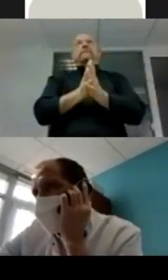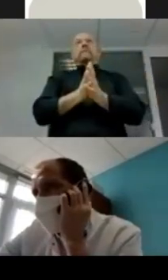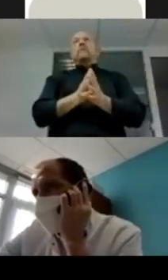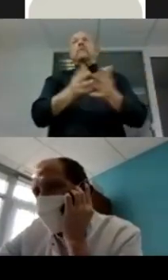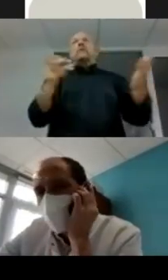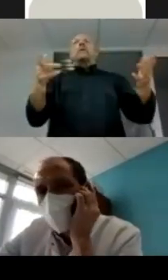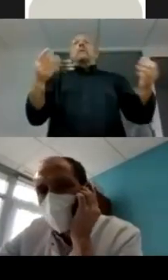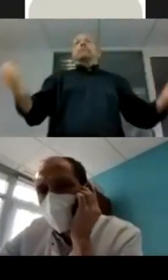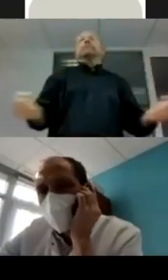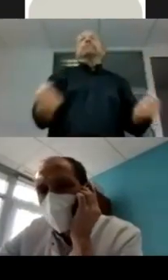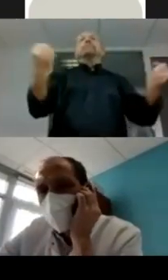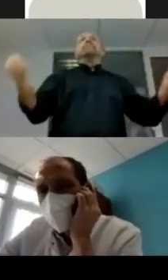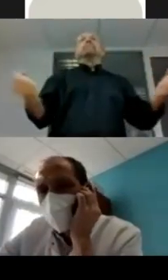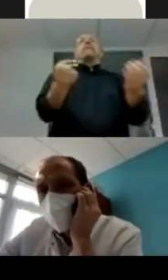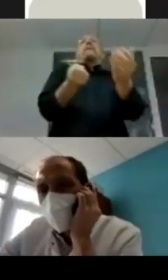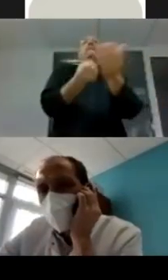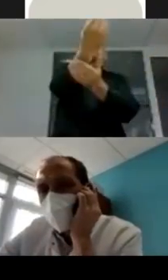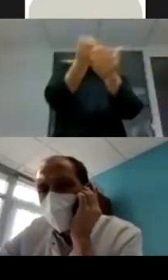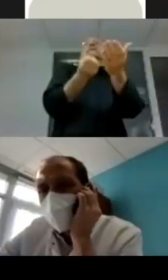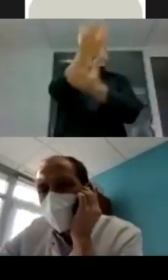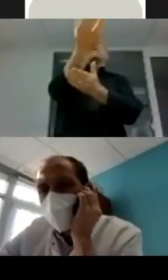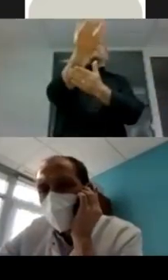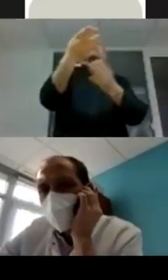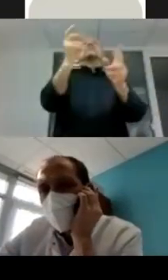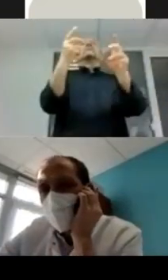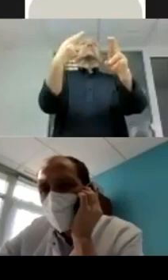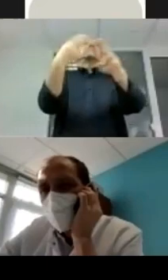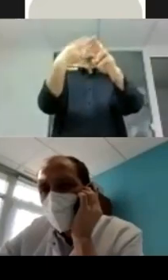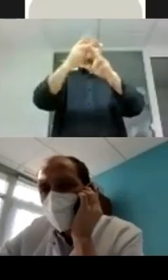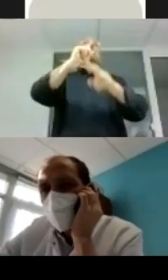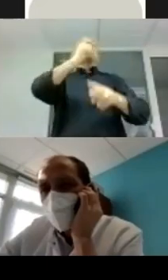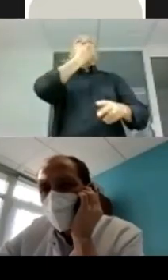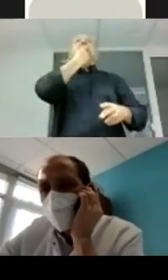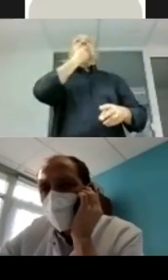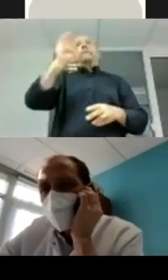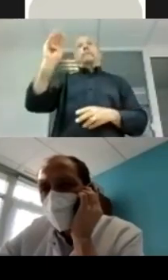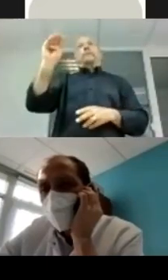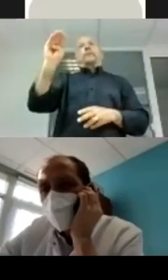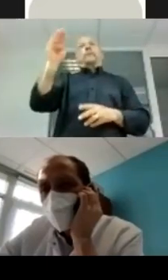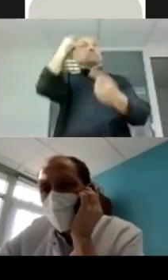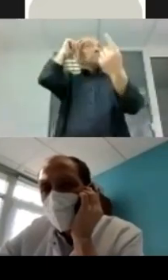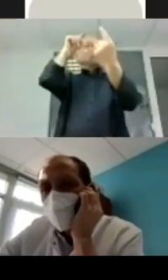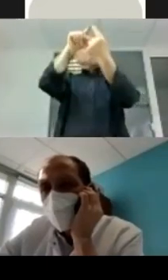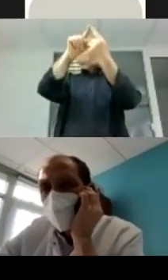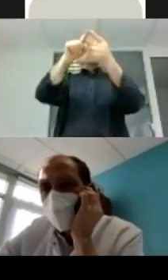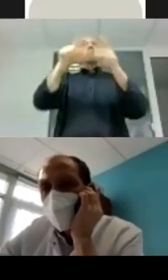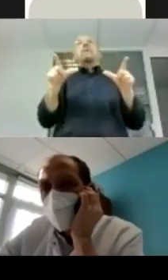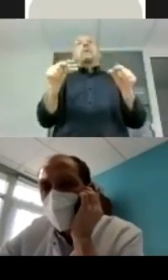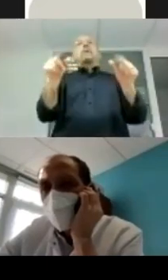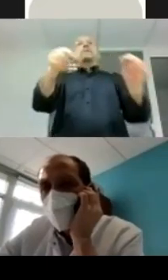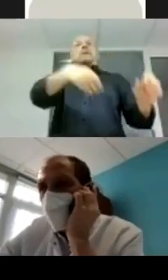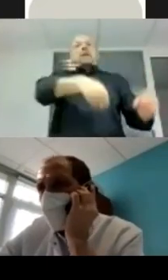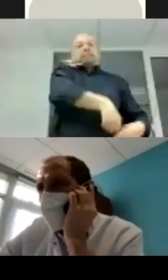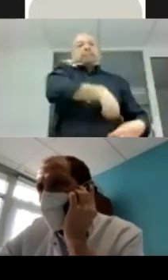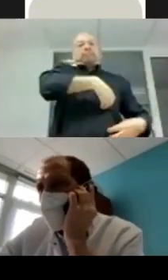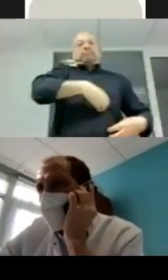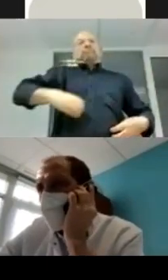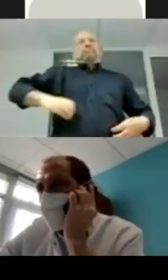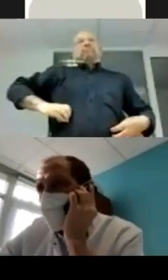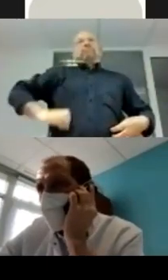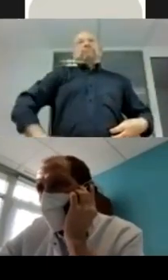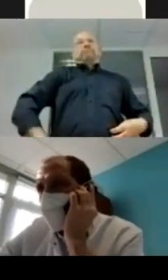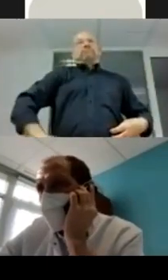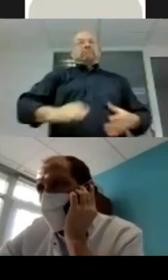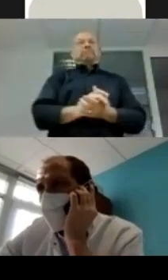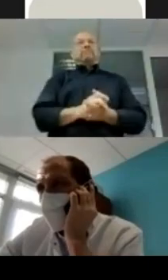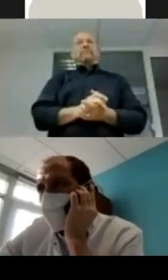Notre établissement participe activement à la campagne Mars Bleu dédiée au dépistage